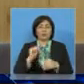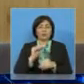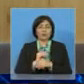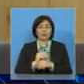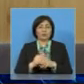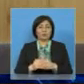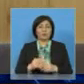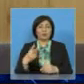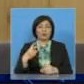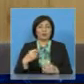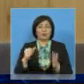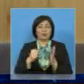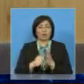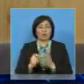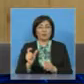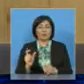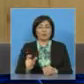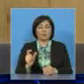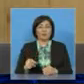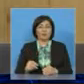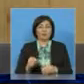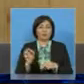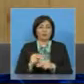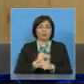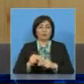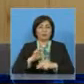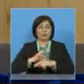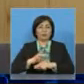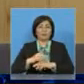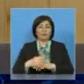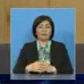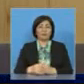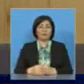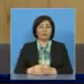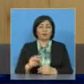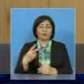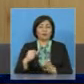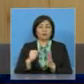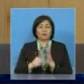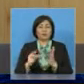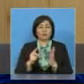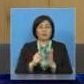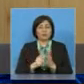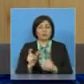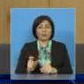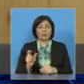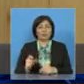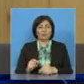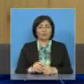кезде 260 науқас болып тұр. 267. Так,